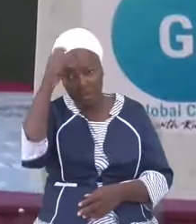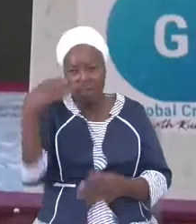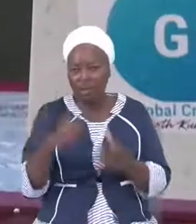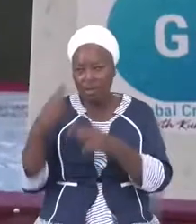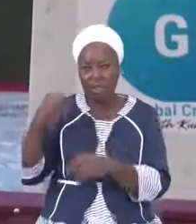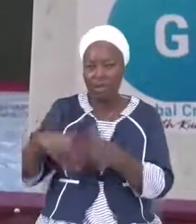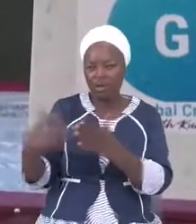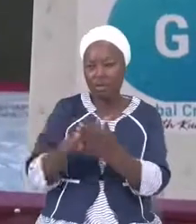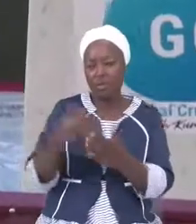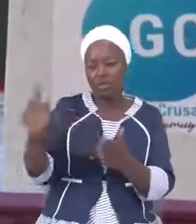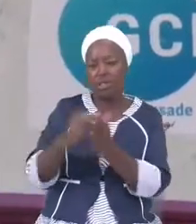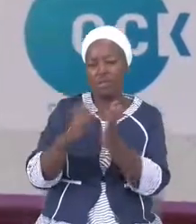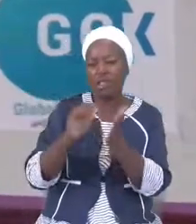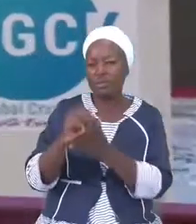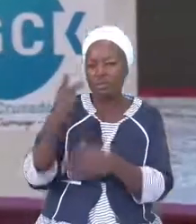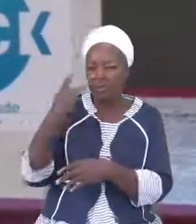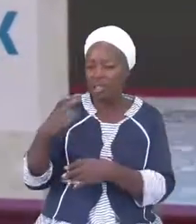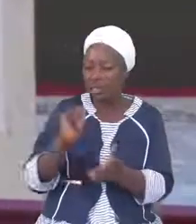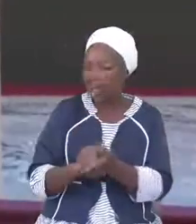blesser le talon